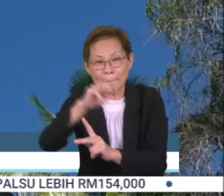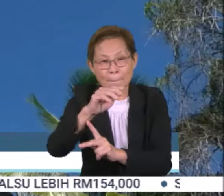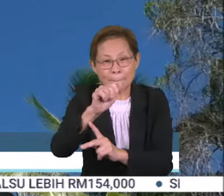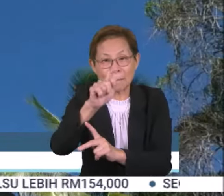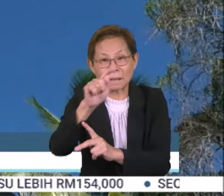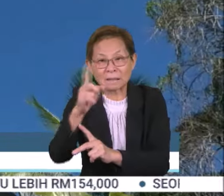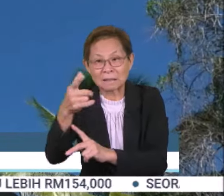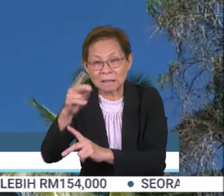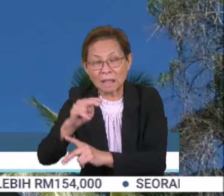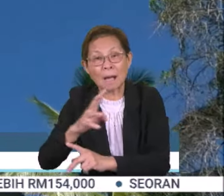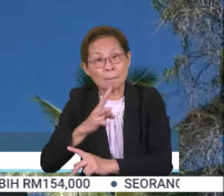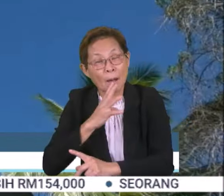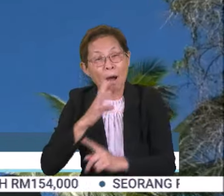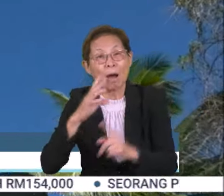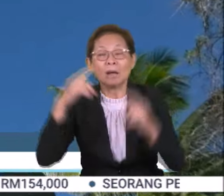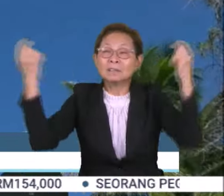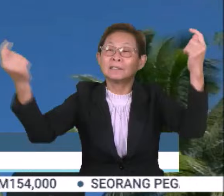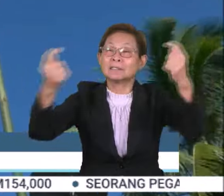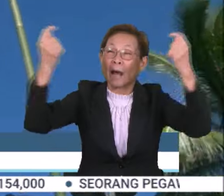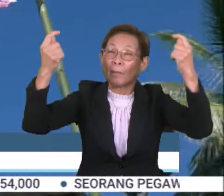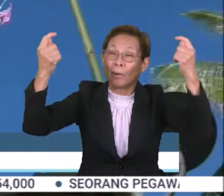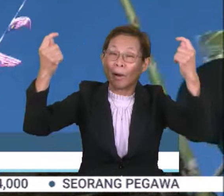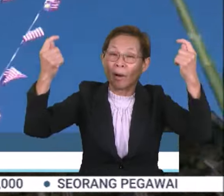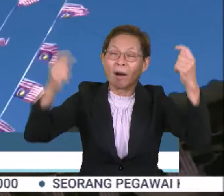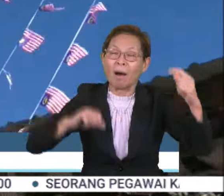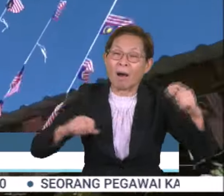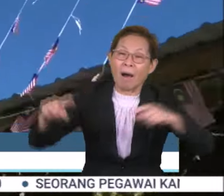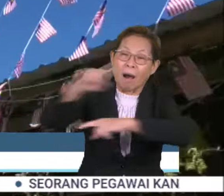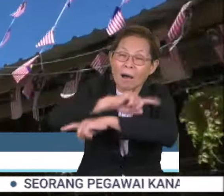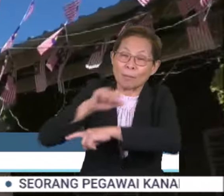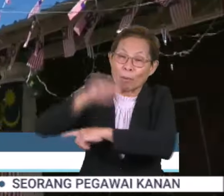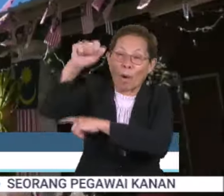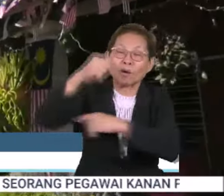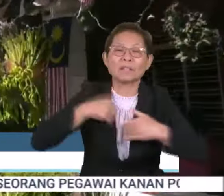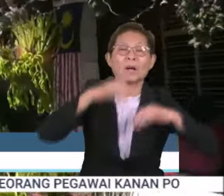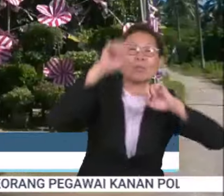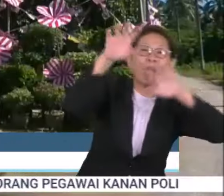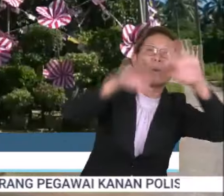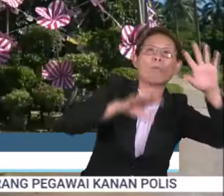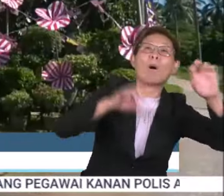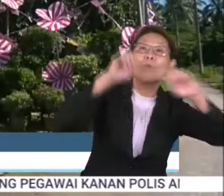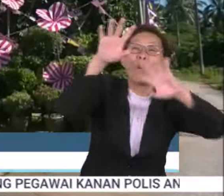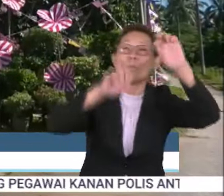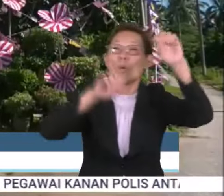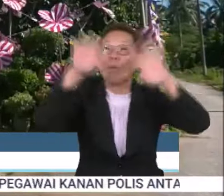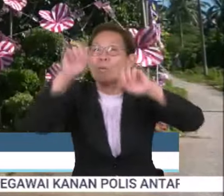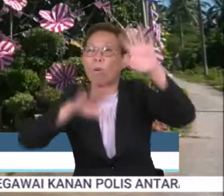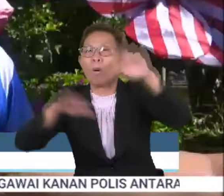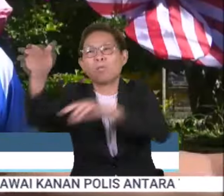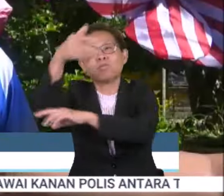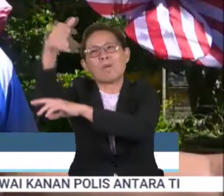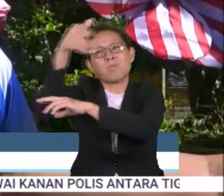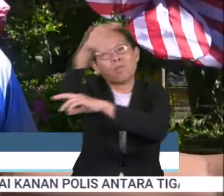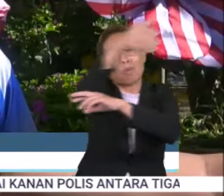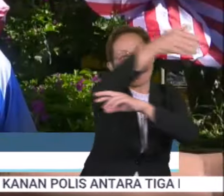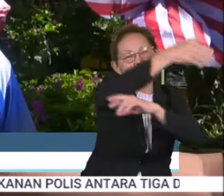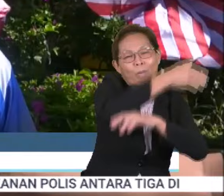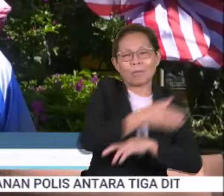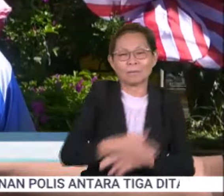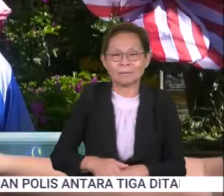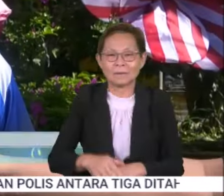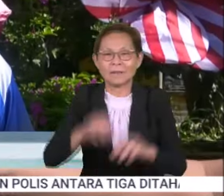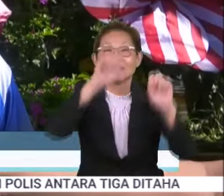sambutan hari kebangsaan di semarangkan lagi dengan penghancuran pertandingan hiasan jalur Gemilang jadi